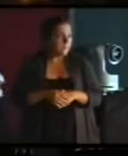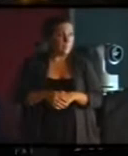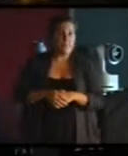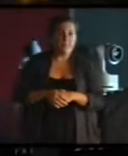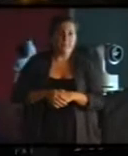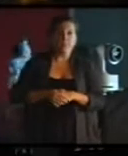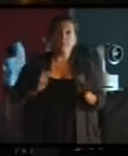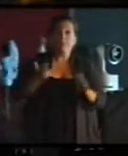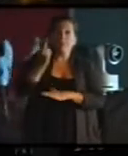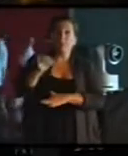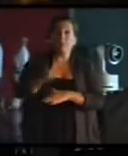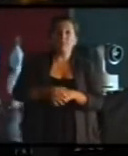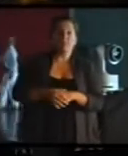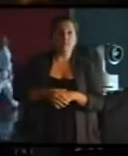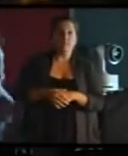on commence,